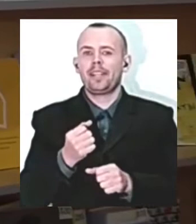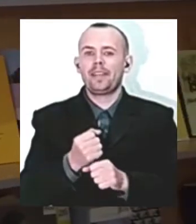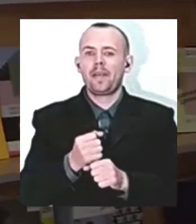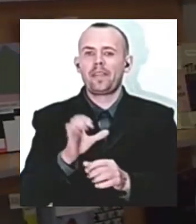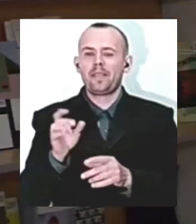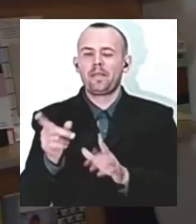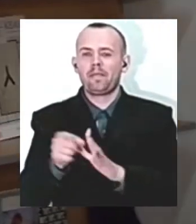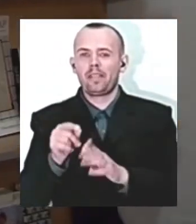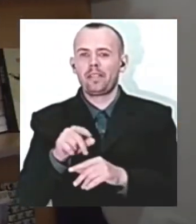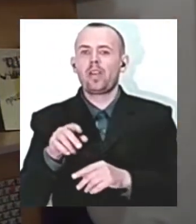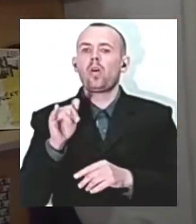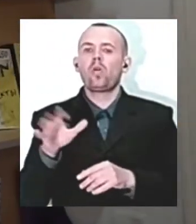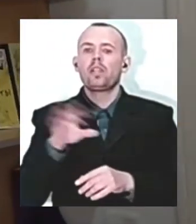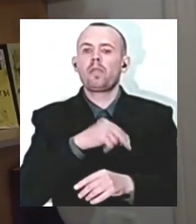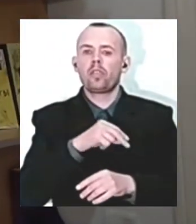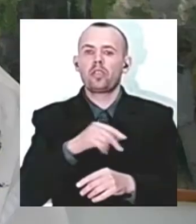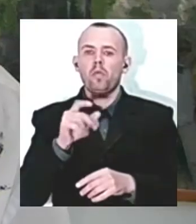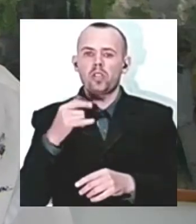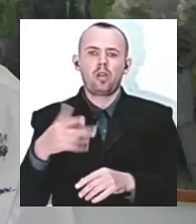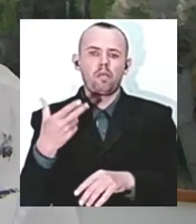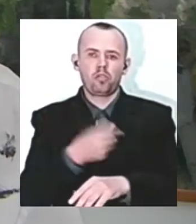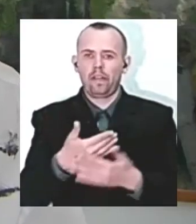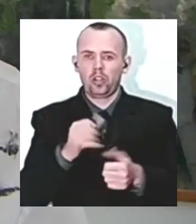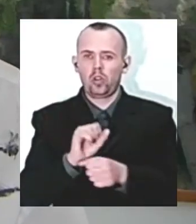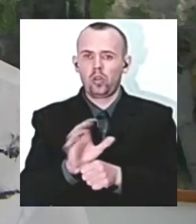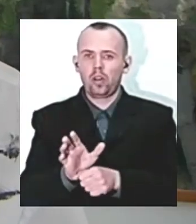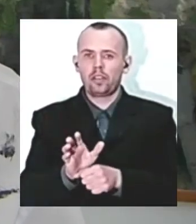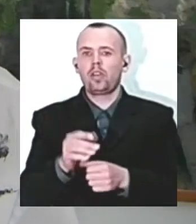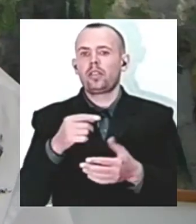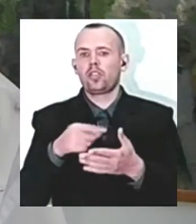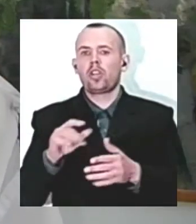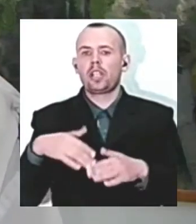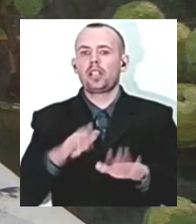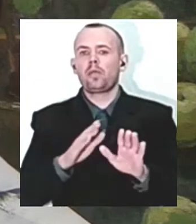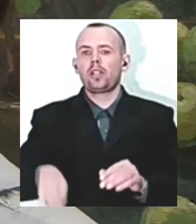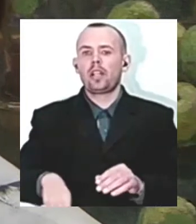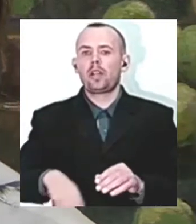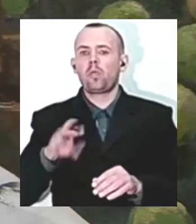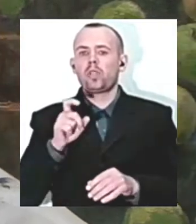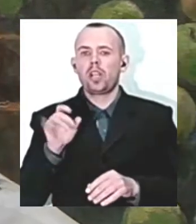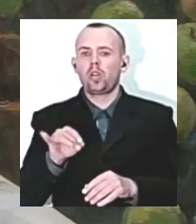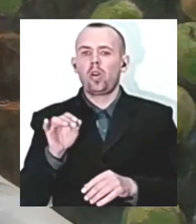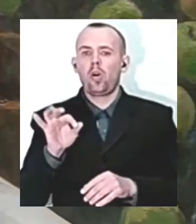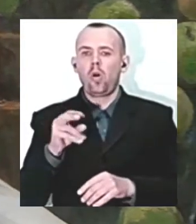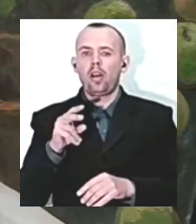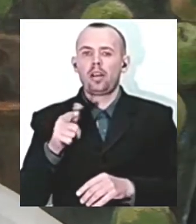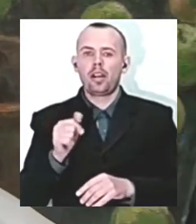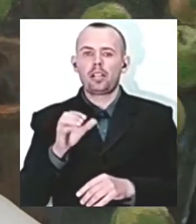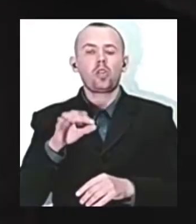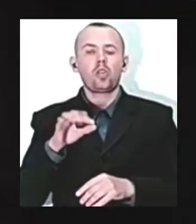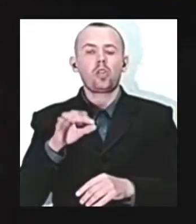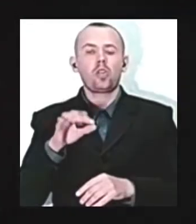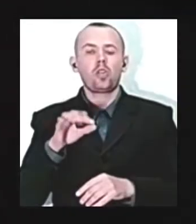співробітники музею прищеплені від коронавірусу, зазначила заступниця директора музею Ольга Сидорошкіна. Каже, сертифікат про вакцинацію